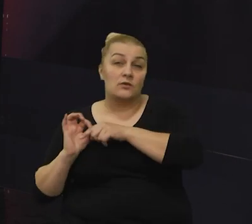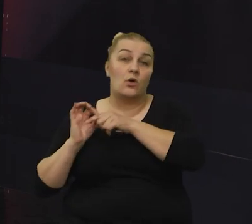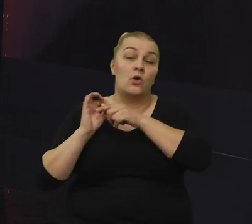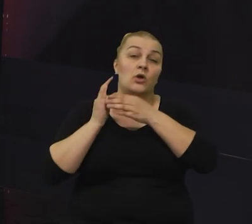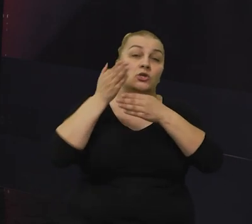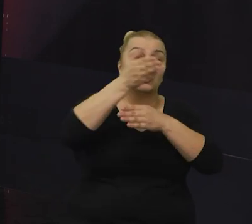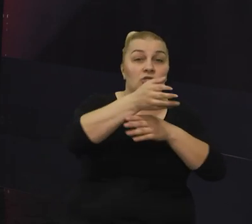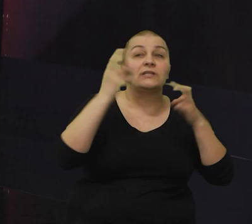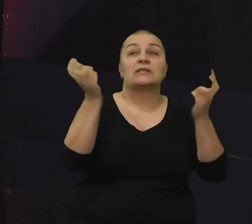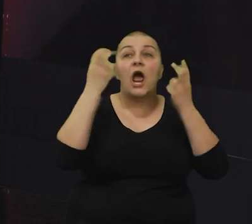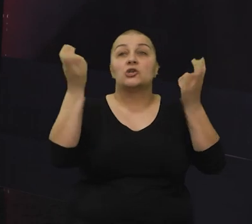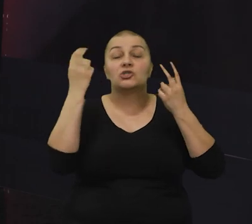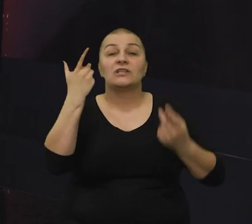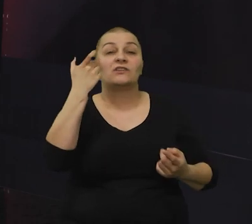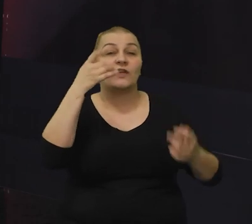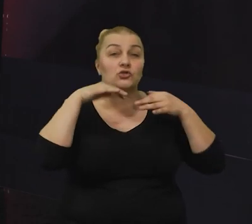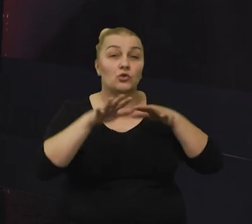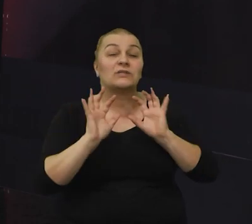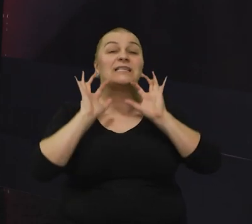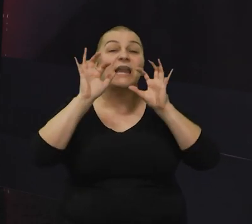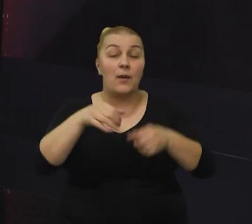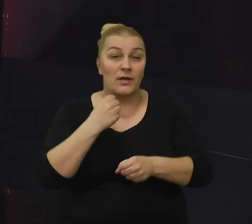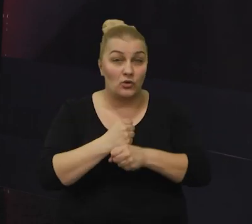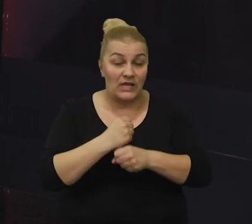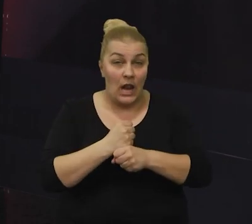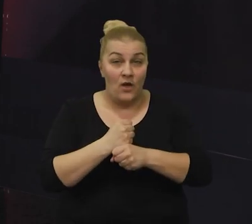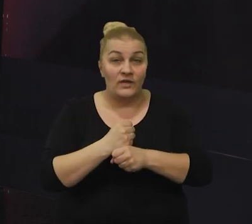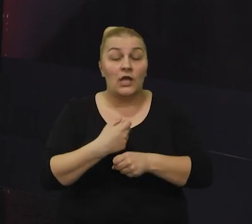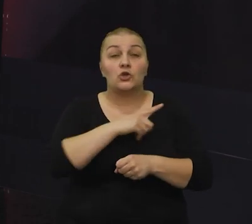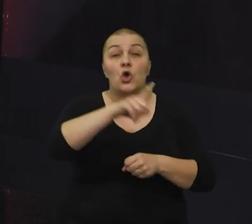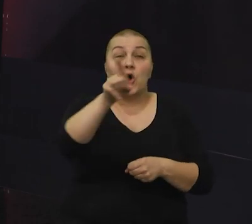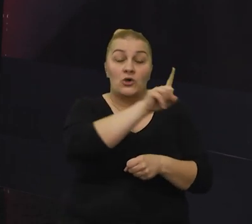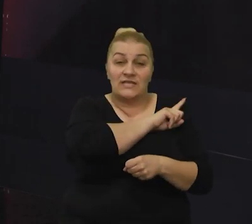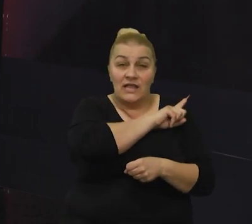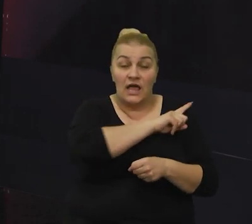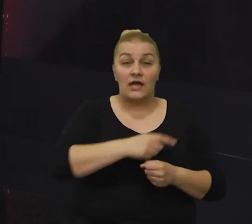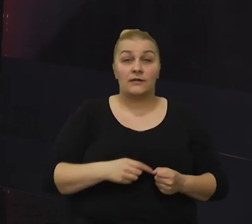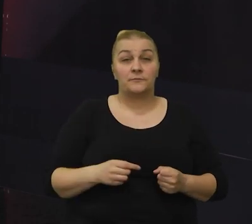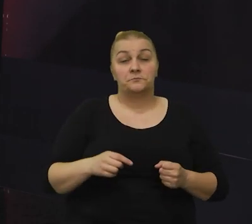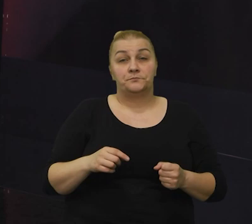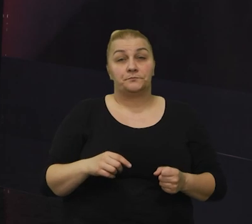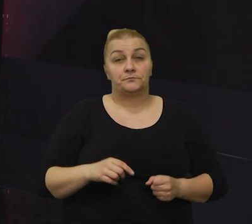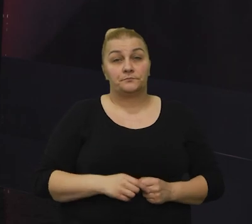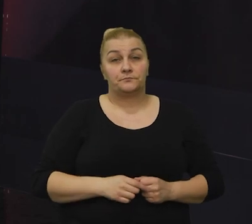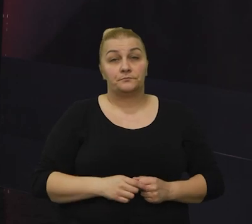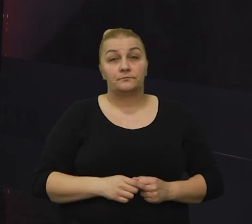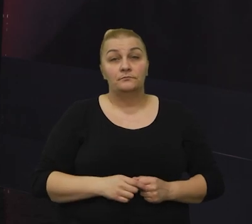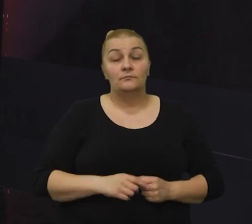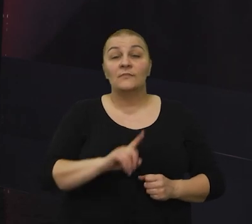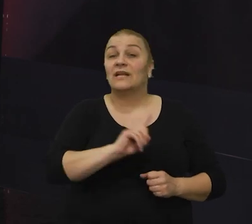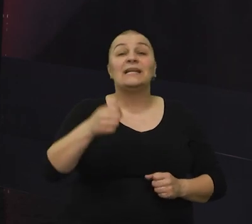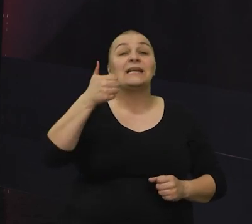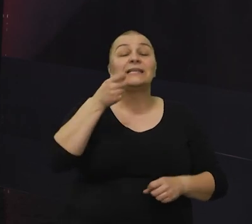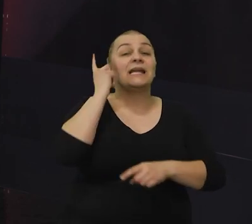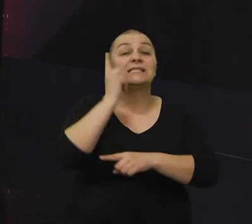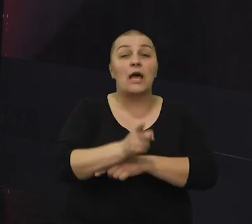zajedno general Gotovini da nađem 200 ljudi za napadno djelovanje. Onda smo išli iz Zadra. Išli smo,